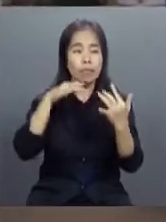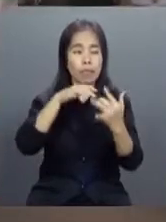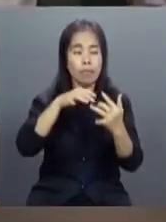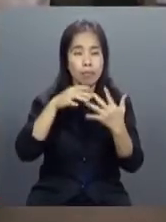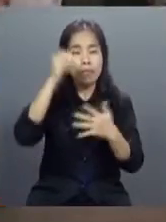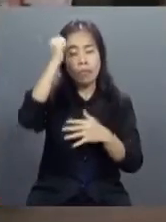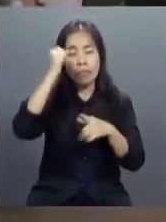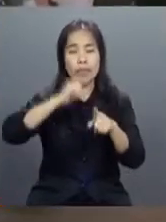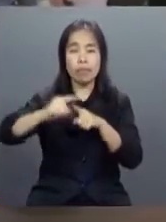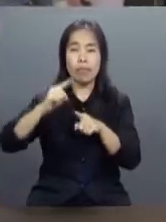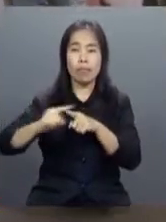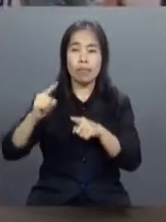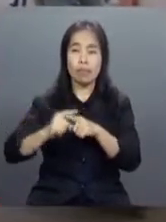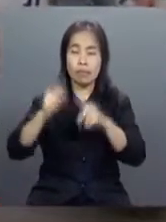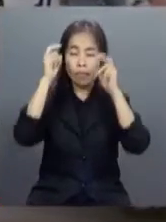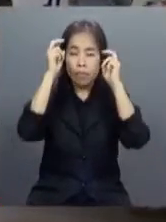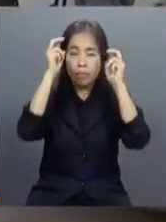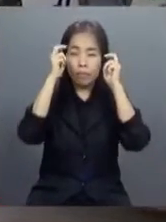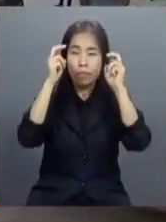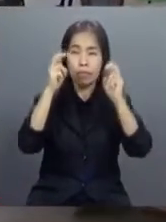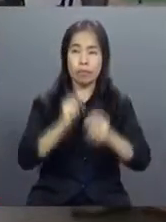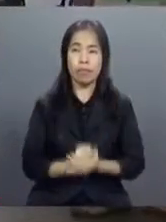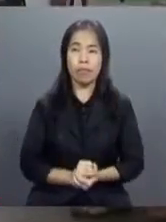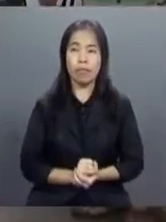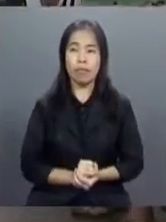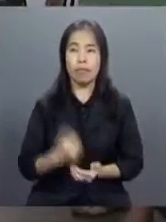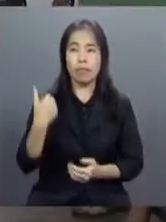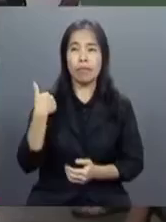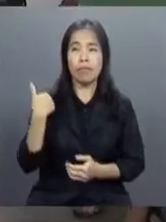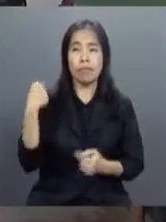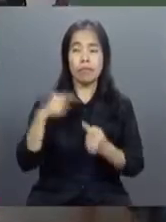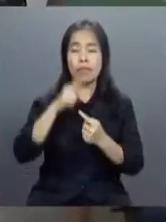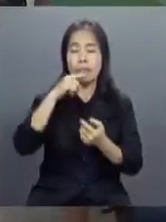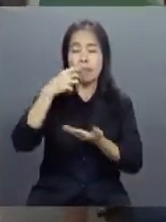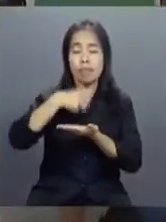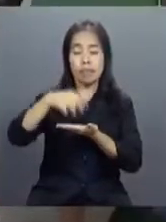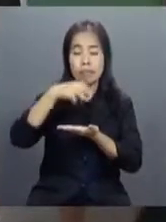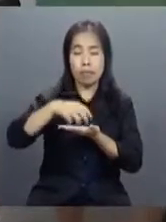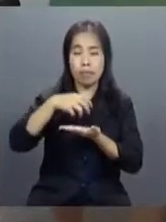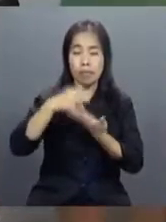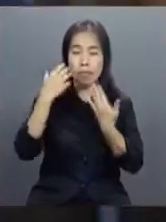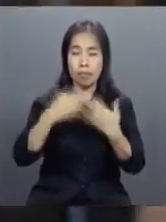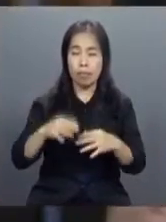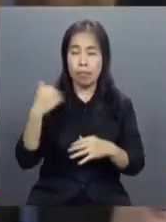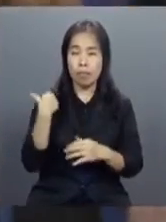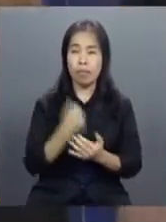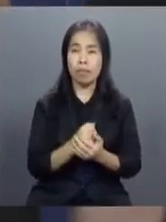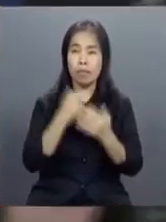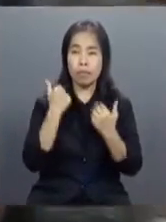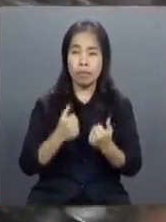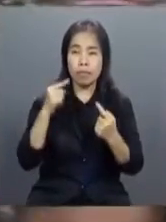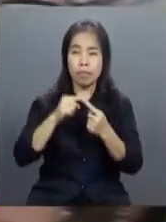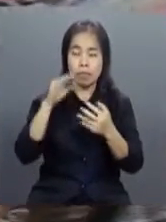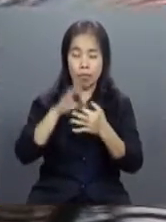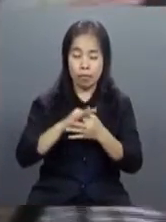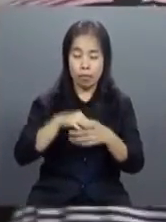รถไฟฟ้าจำกัดผู้ให้บริการรถไฟฟ้าAirportเรลก็ได้มีการรายงานลำดับเหตุการณ์เหตุรถไฟฟ้า Airportลิงเส้นทาง